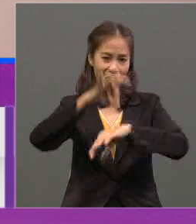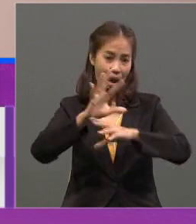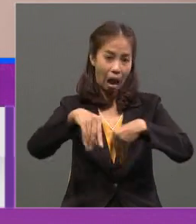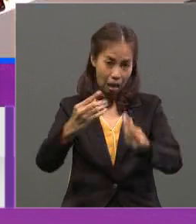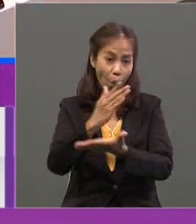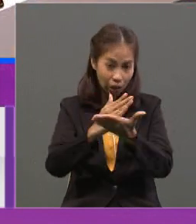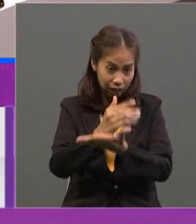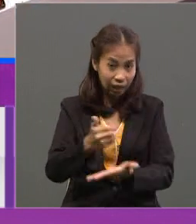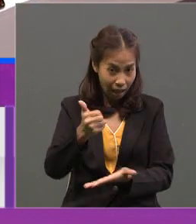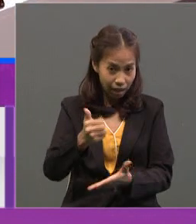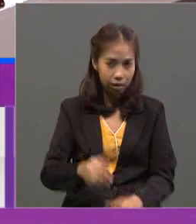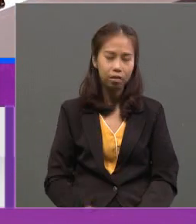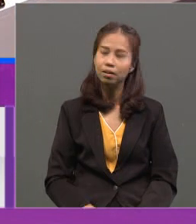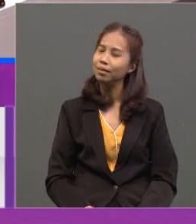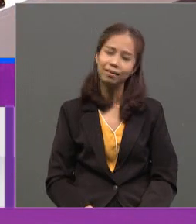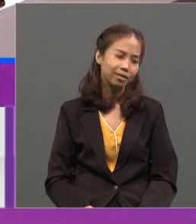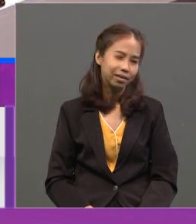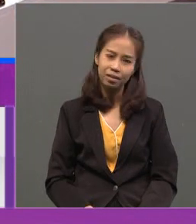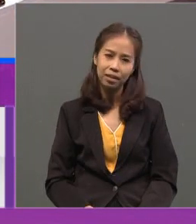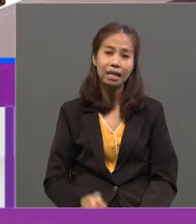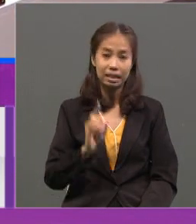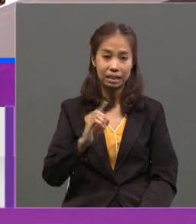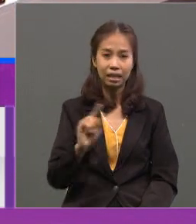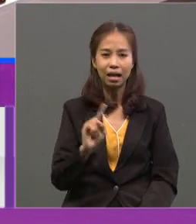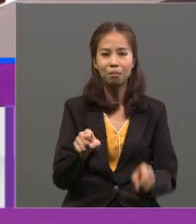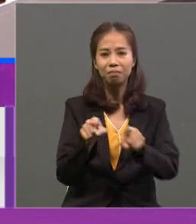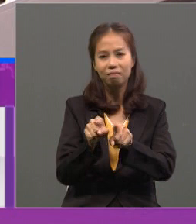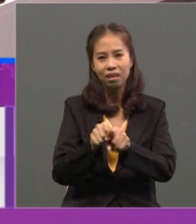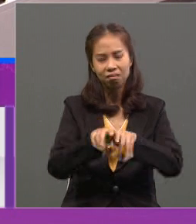เงน airplaneของบโ